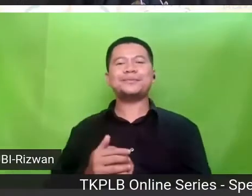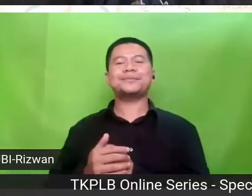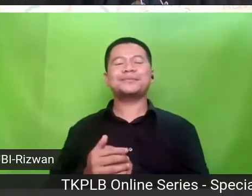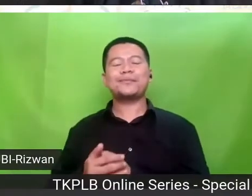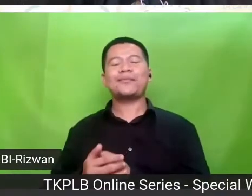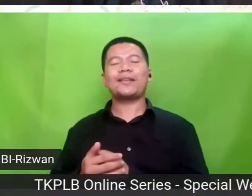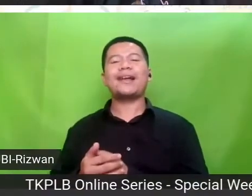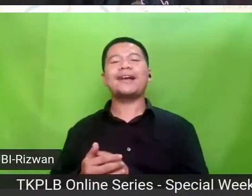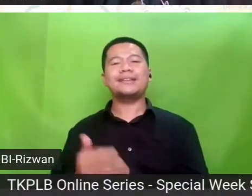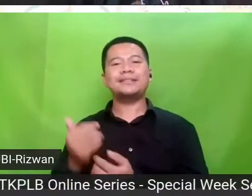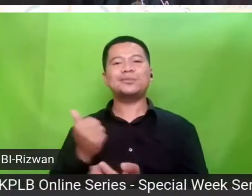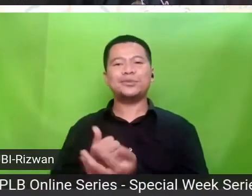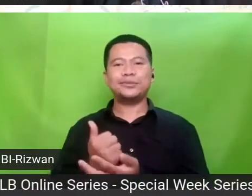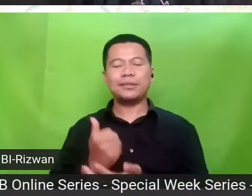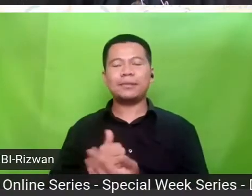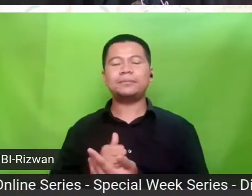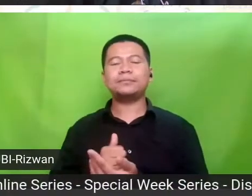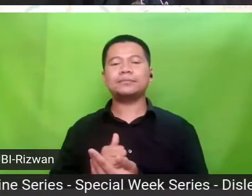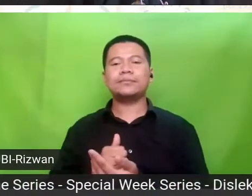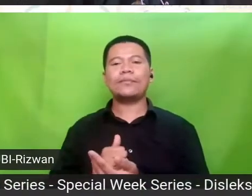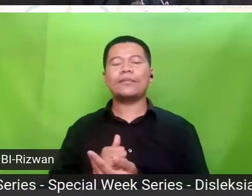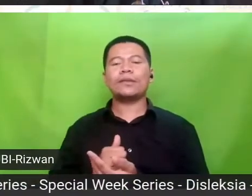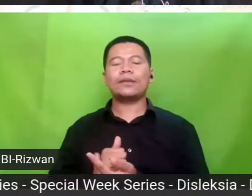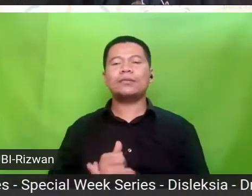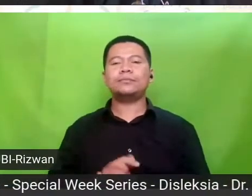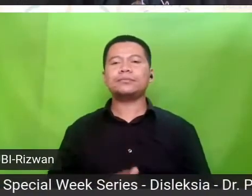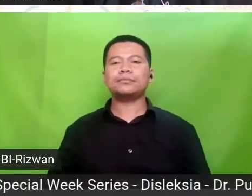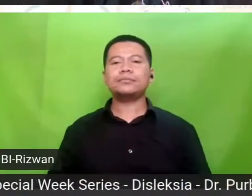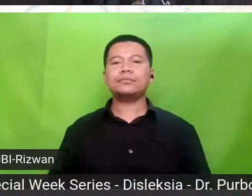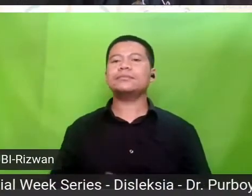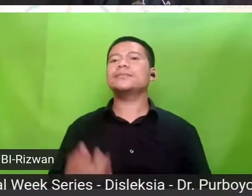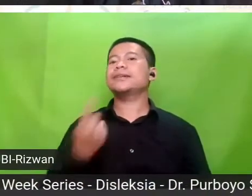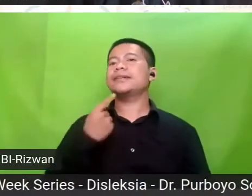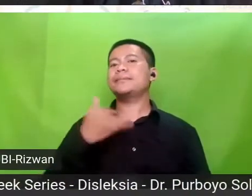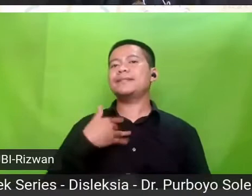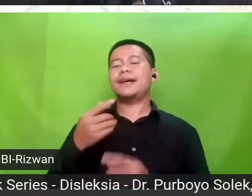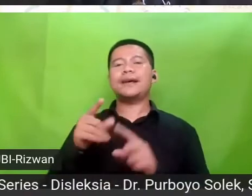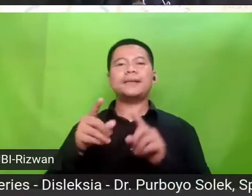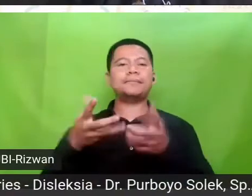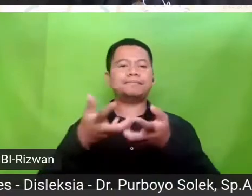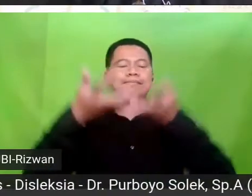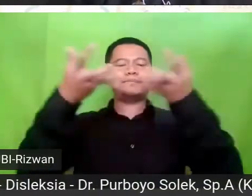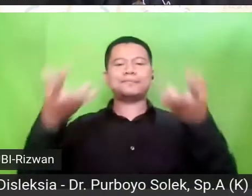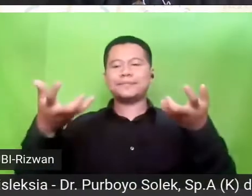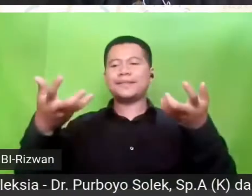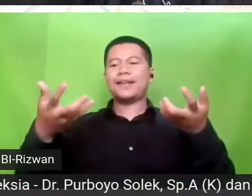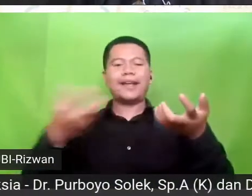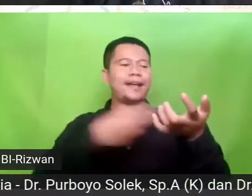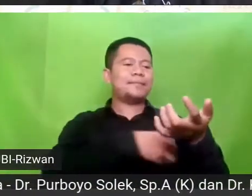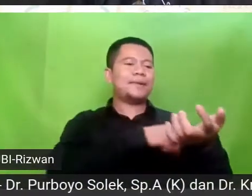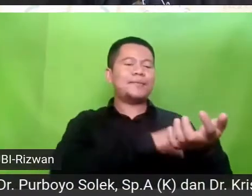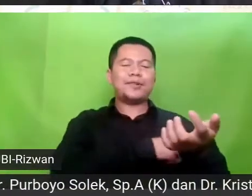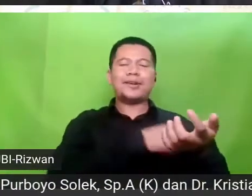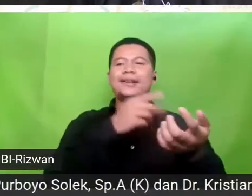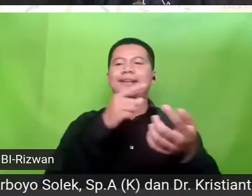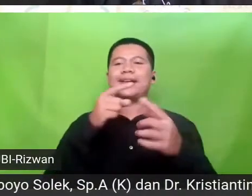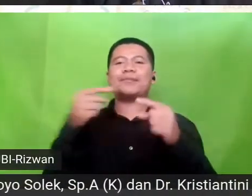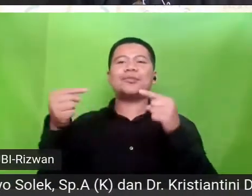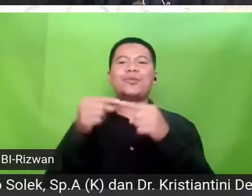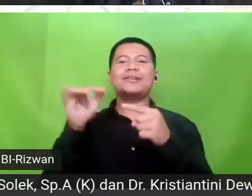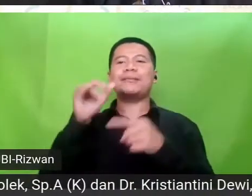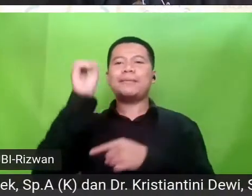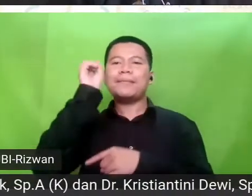sebetulnya kita bisa juga membandingkan kemampuan yang berkaitan dengan perkembangan seorang